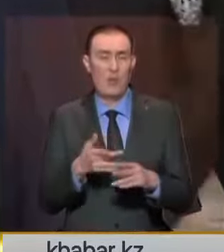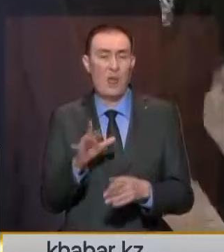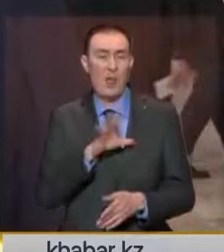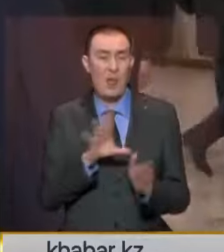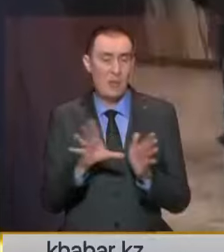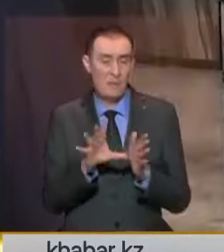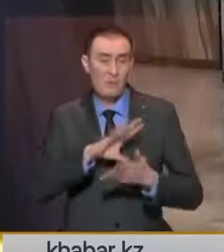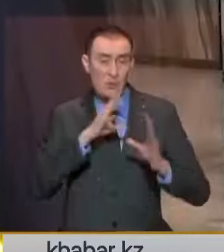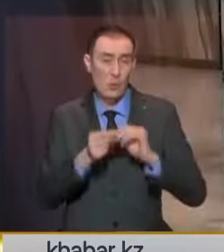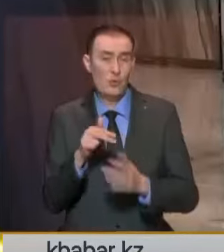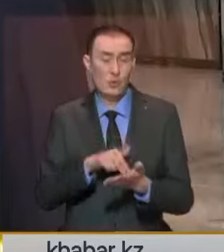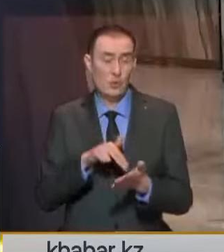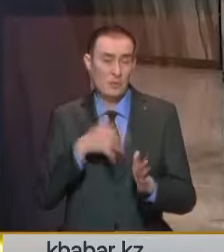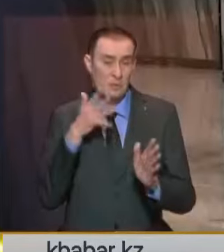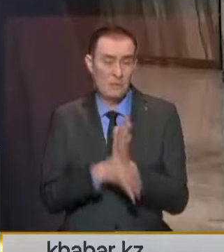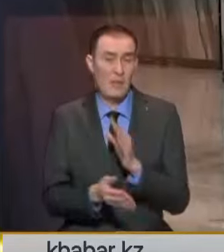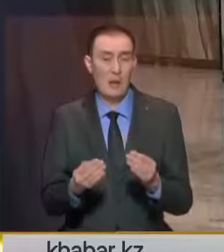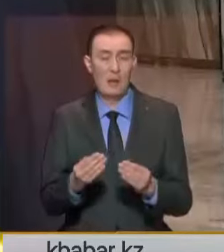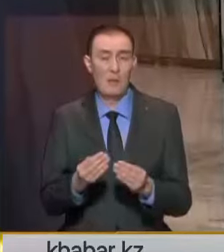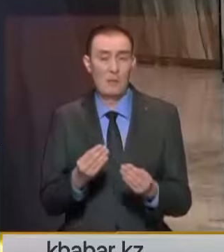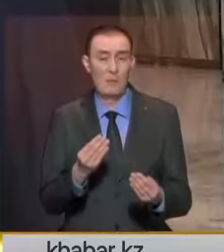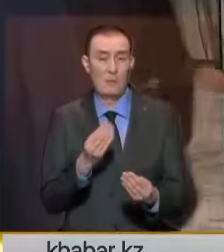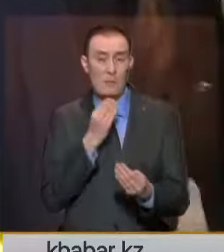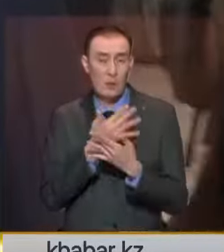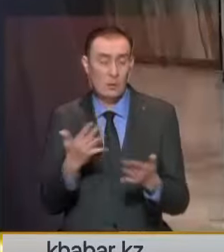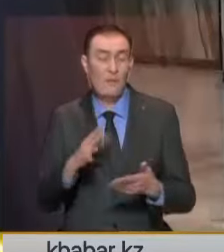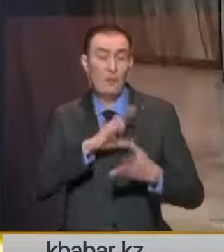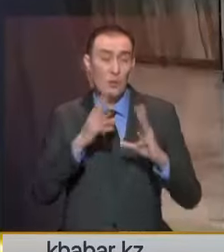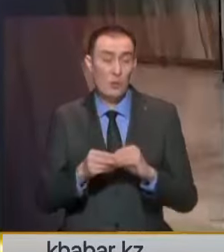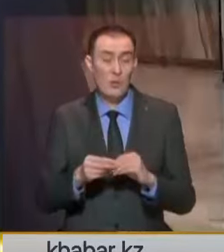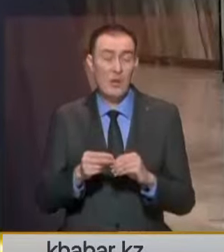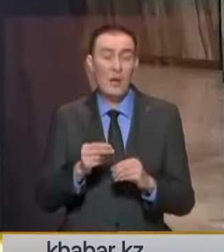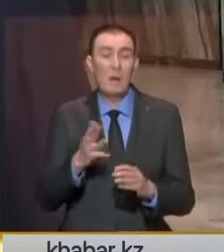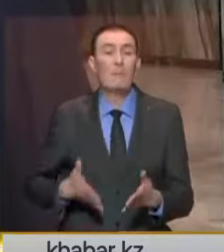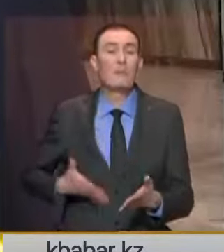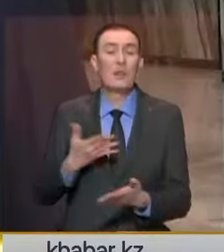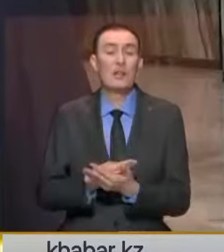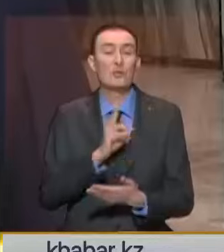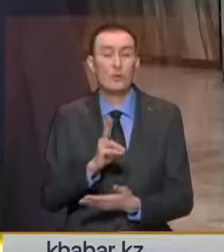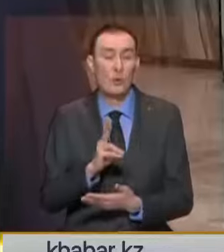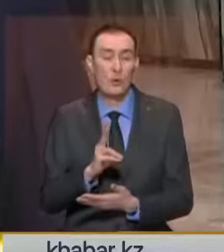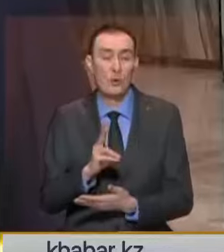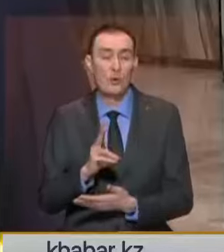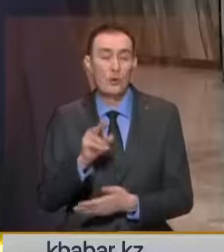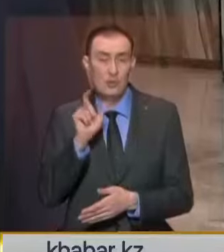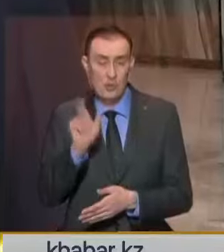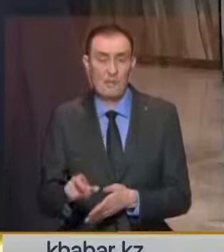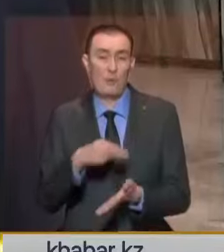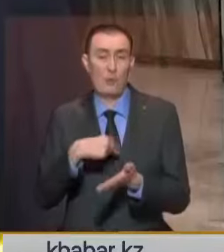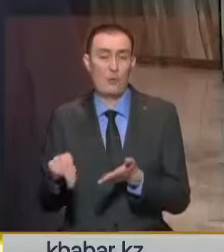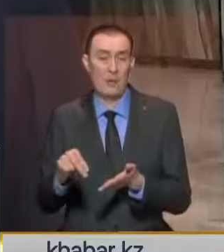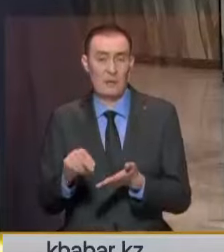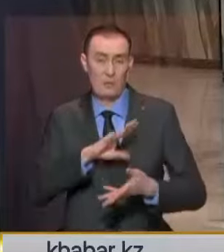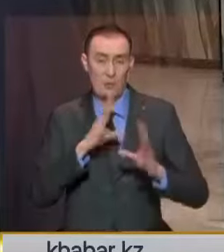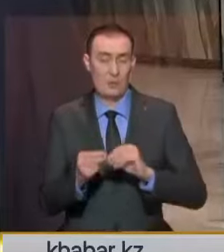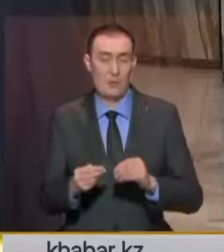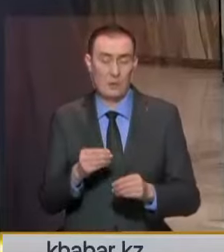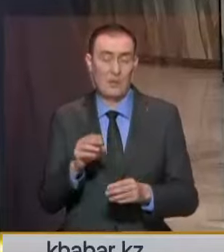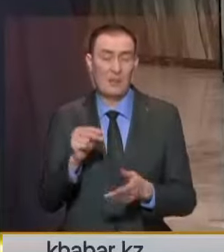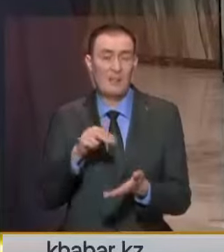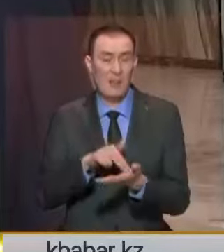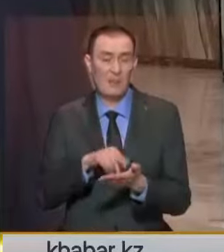Это все ложится на стоимость продукции. В итоге, конечно, значит, оно отражается на кошельке наших граждан. Тарифы